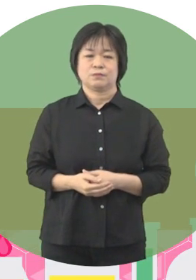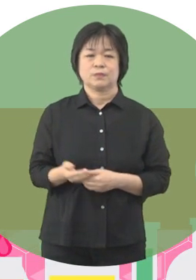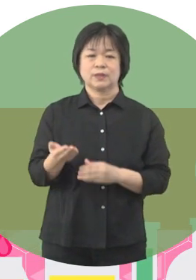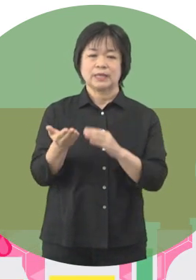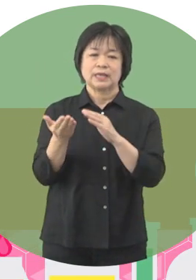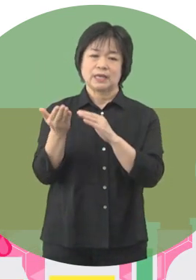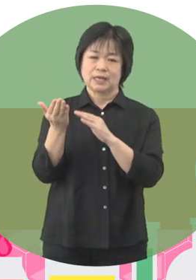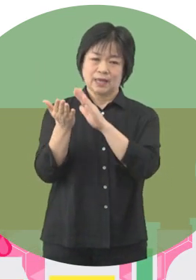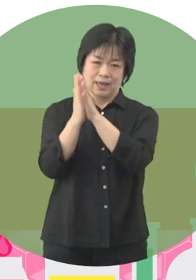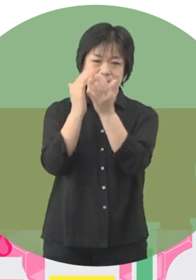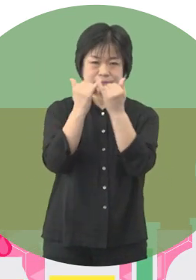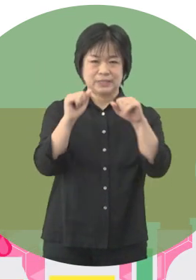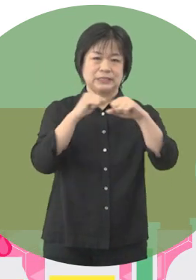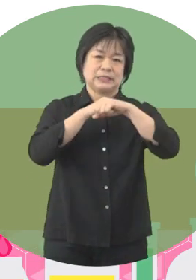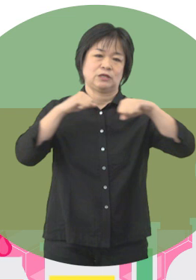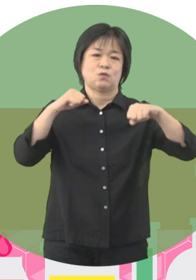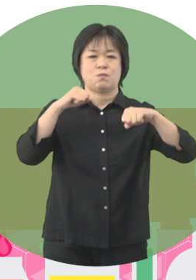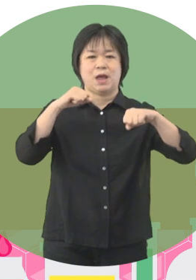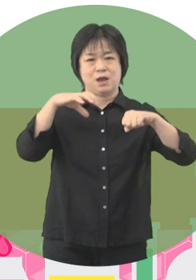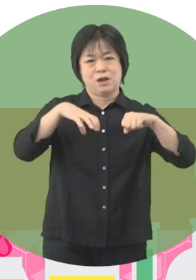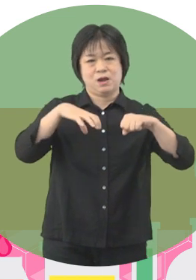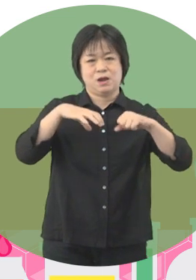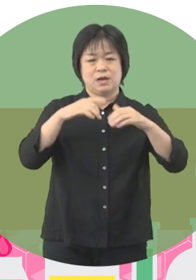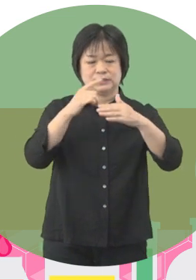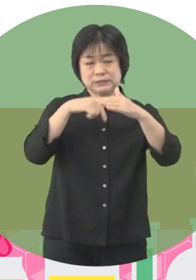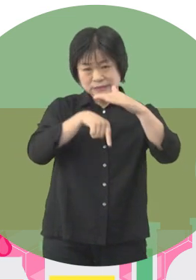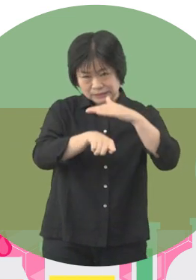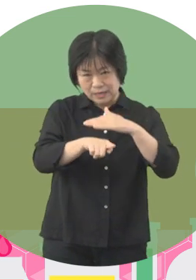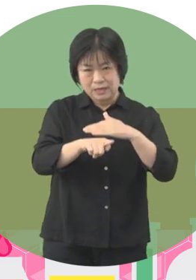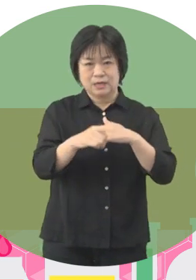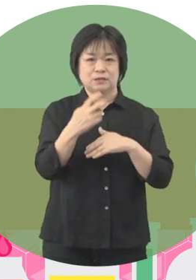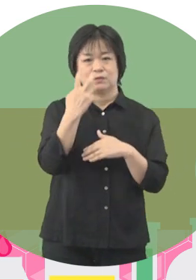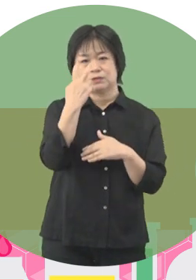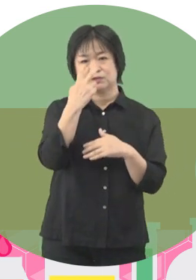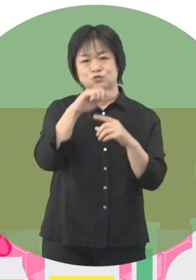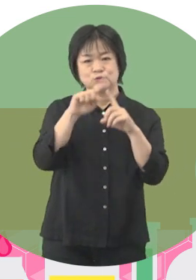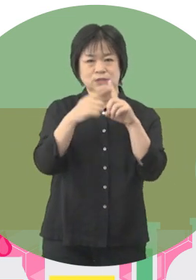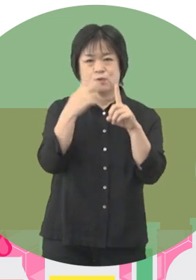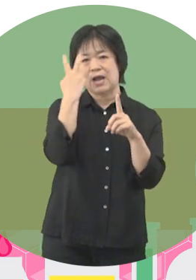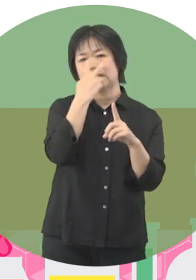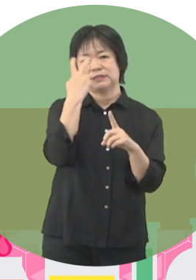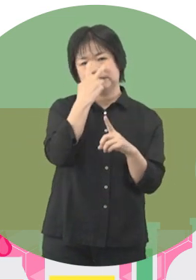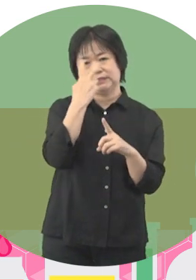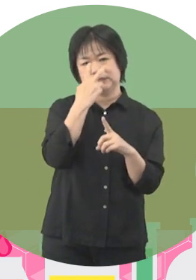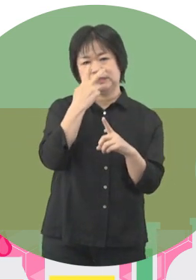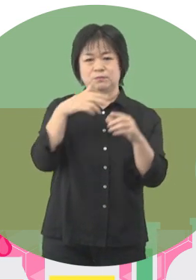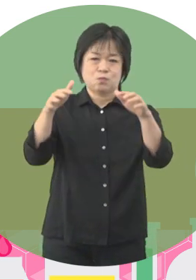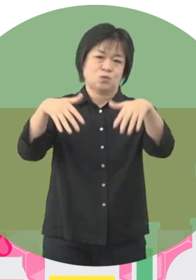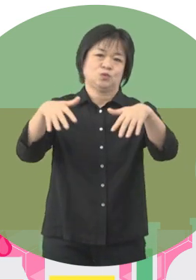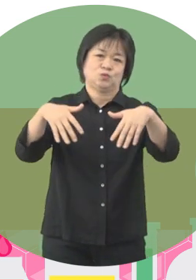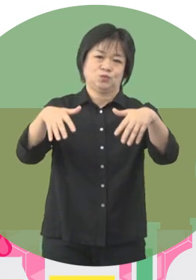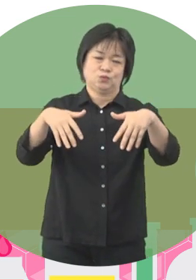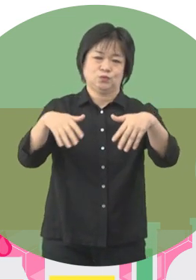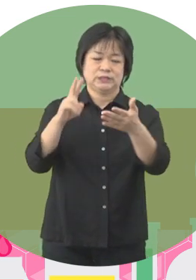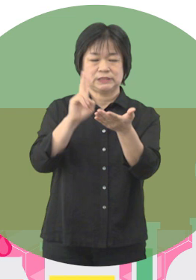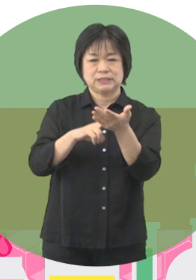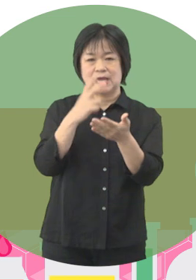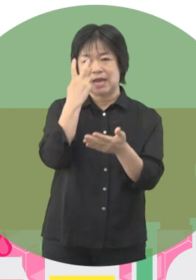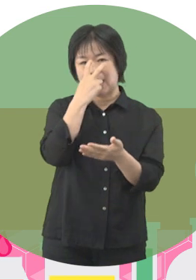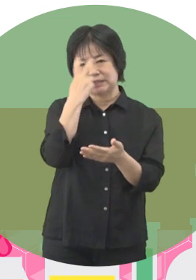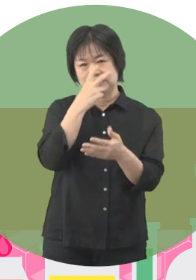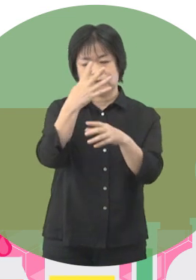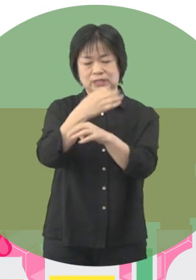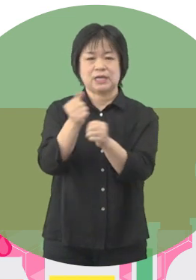では県民広場地下駐車場を管理運営する指定管理者を募集しています。指定管理の期間